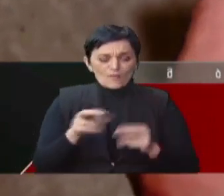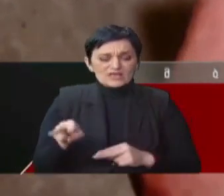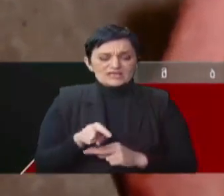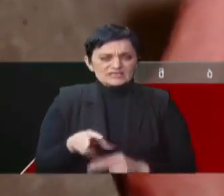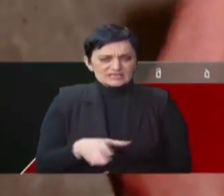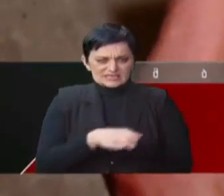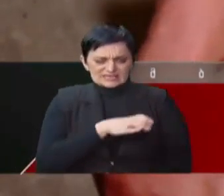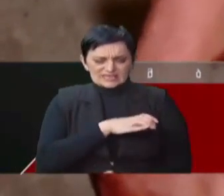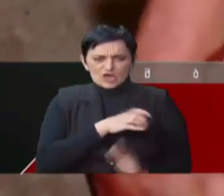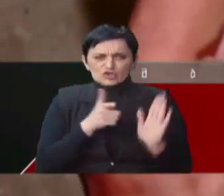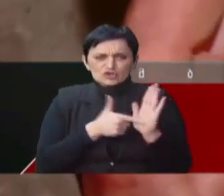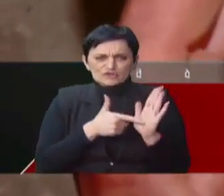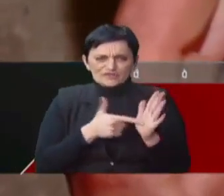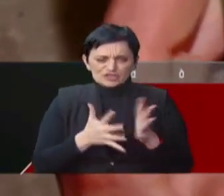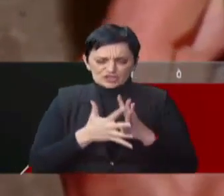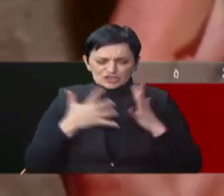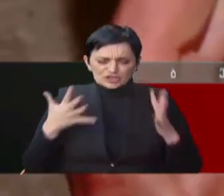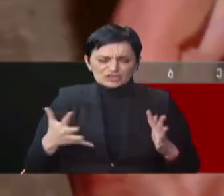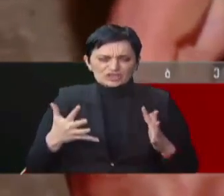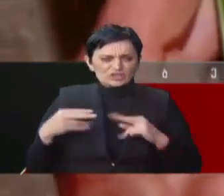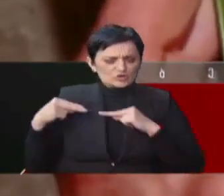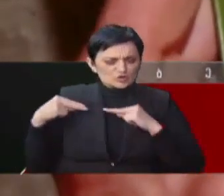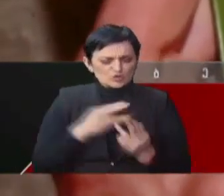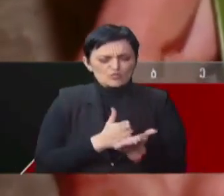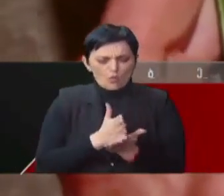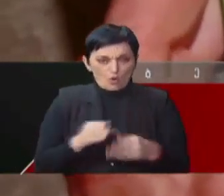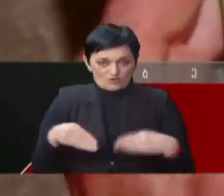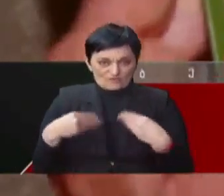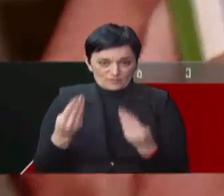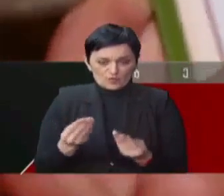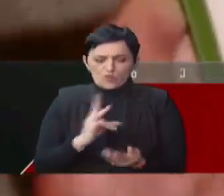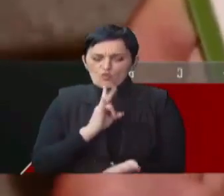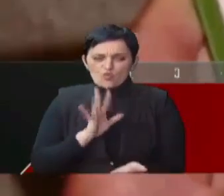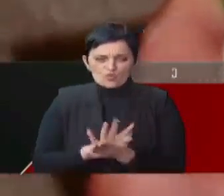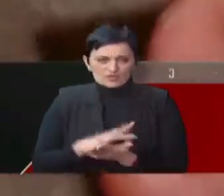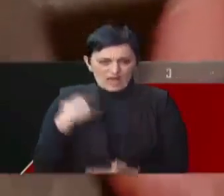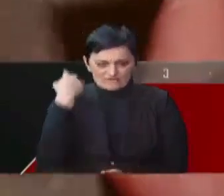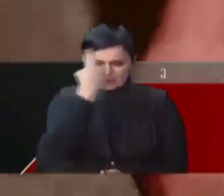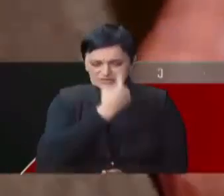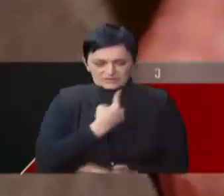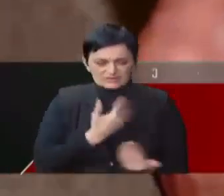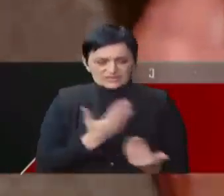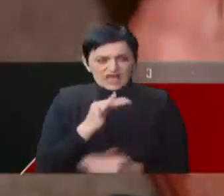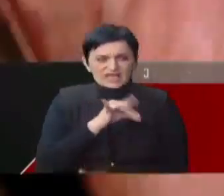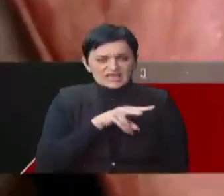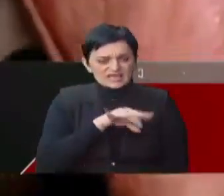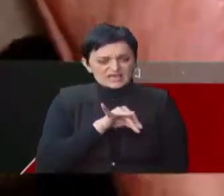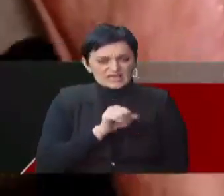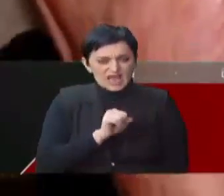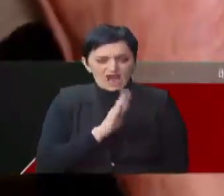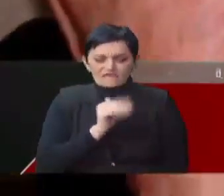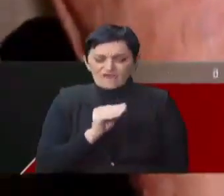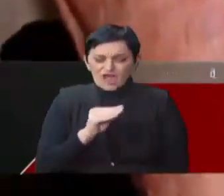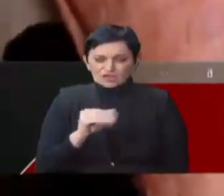საგანძურს 7 დიდი მოღვაწე მისცა. აი მათი მარად უკვდარი სახელები: ილია,